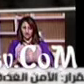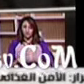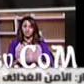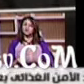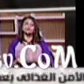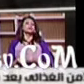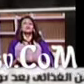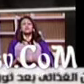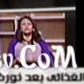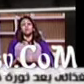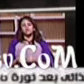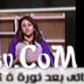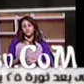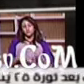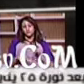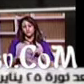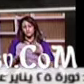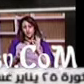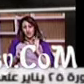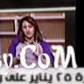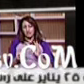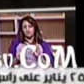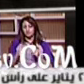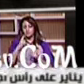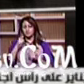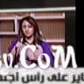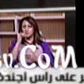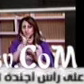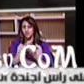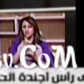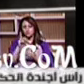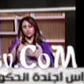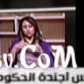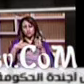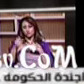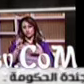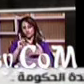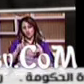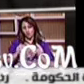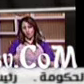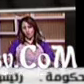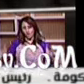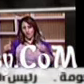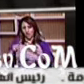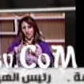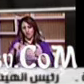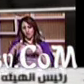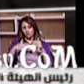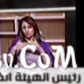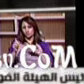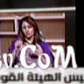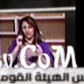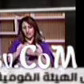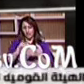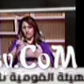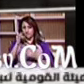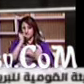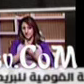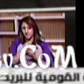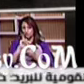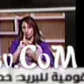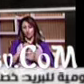للطعن عليه باي طريق وامام اي كما لا يجوز التعرض لقراراتها بالتاويل او بوقف التنفيذ فبالتالي ده